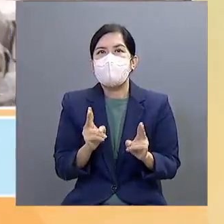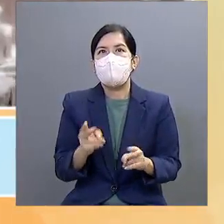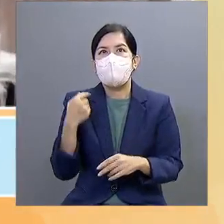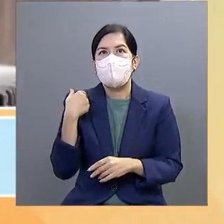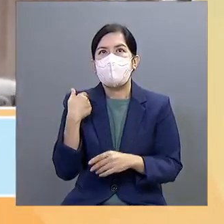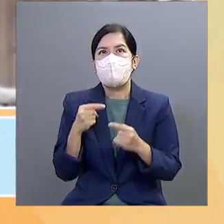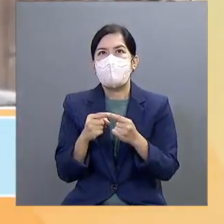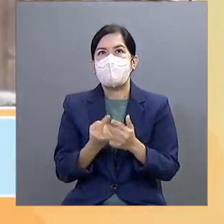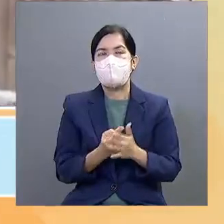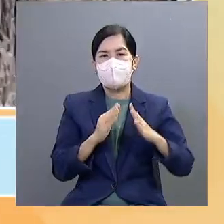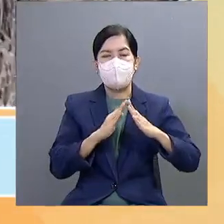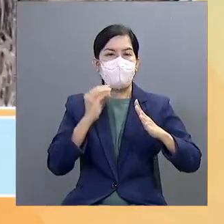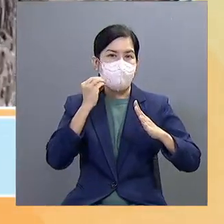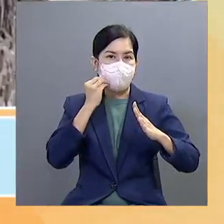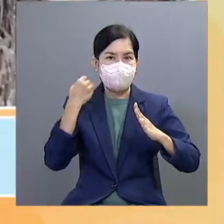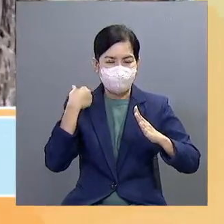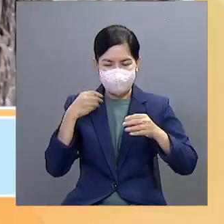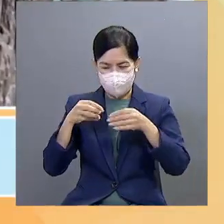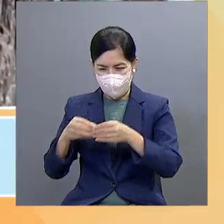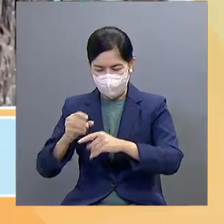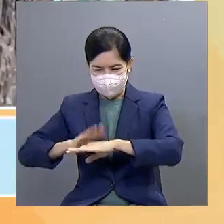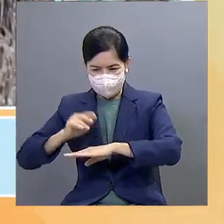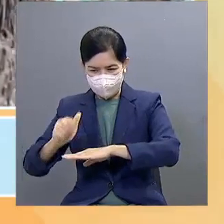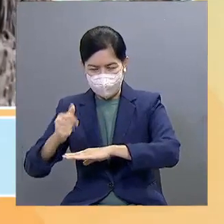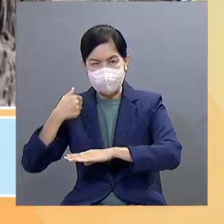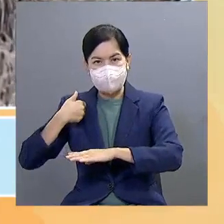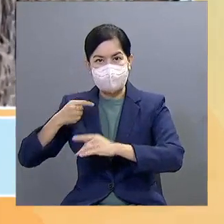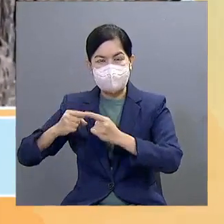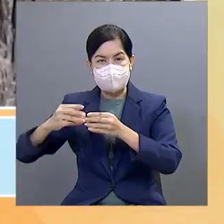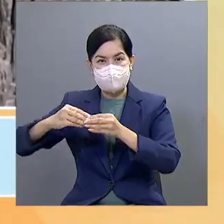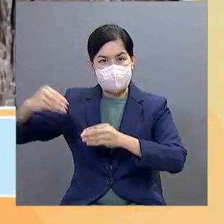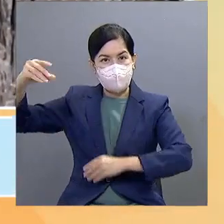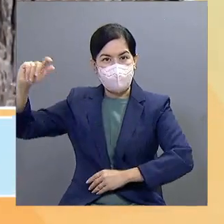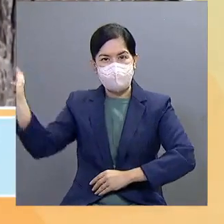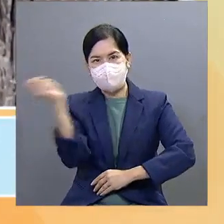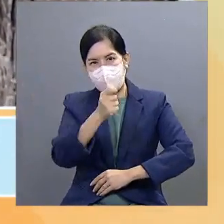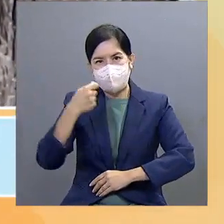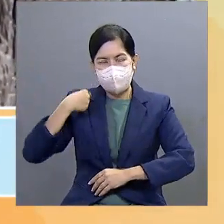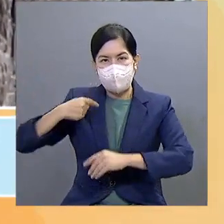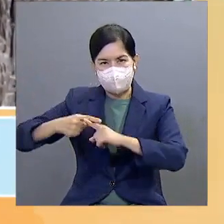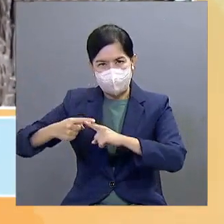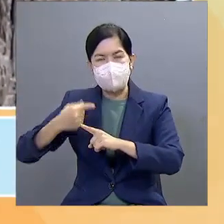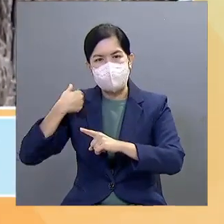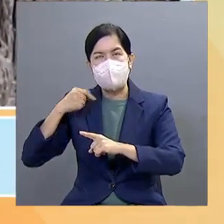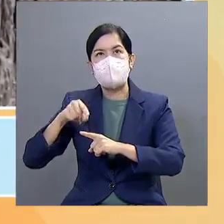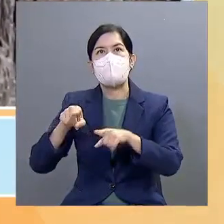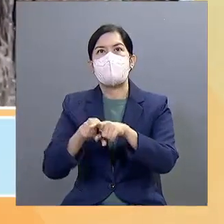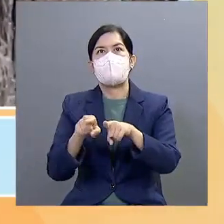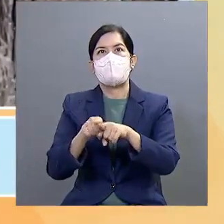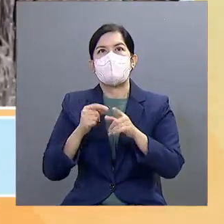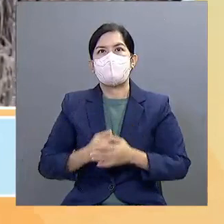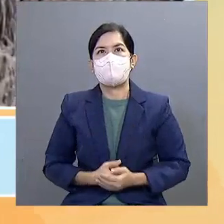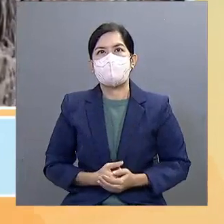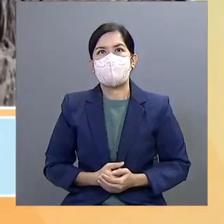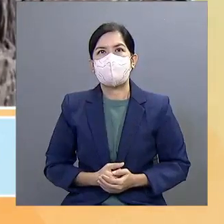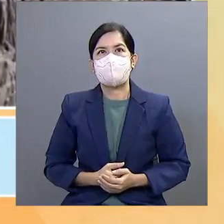าบ ใช่ ไหมเพราะว่า แต่ละคนก็จะของใครของมัน ถูกต้อง เรื่องนี้พี่ก็ดู เห็นไหมล่ะพี่ตามมาดูทีหลังหนูก็ ตามมาดูพยุย